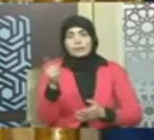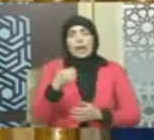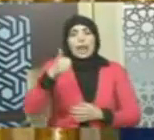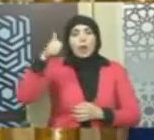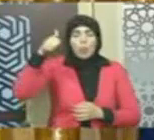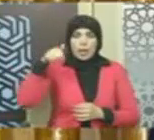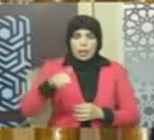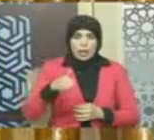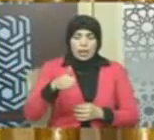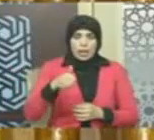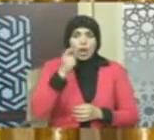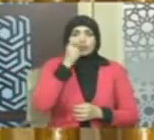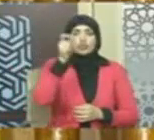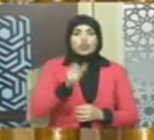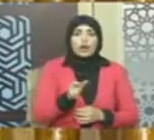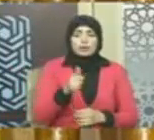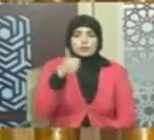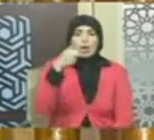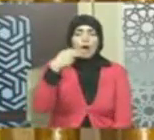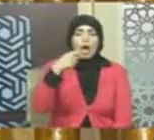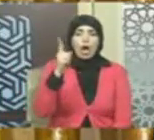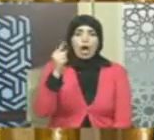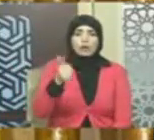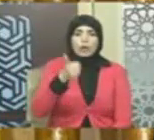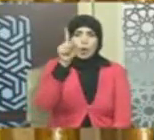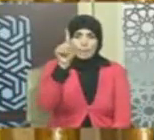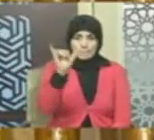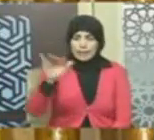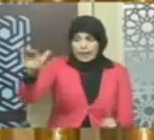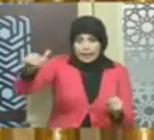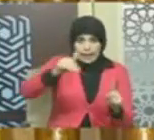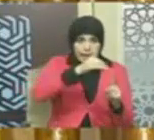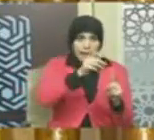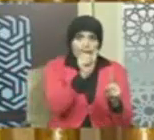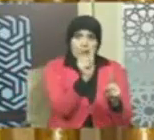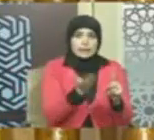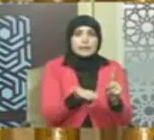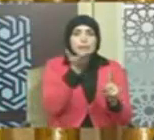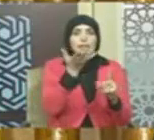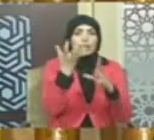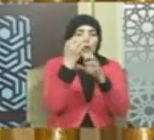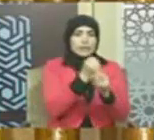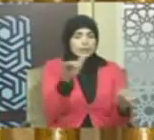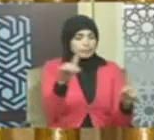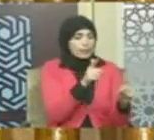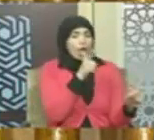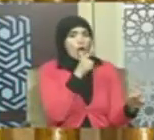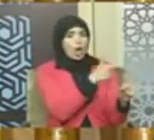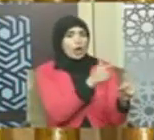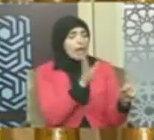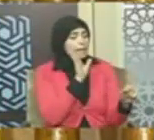الأول أعرابي جاء إلى النبي صلى الله عليه وسلم قال: يا رسول